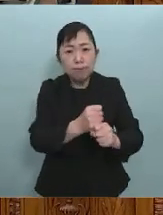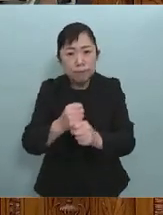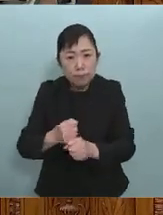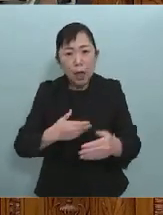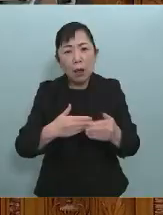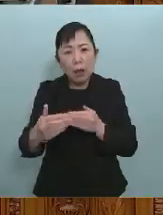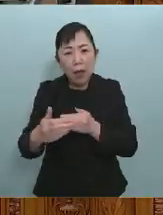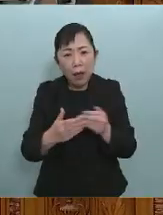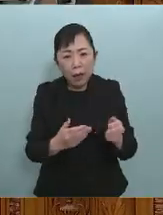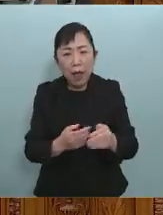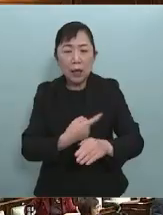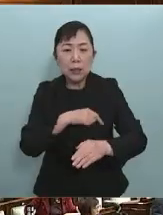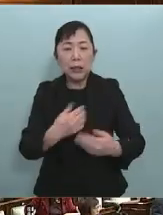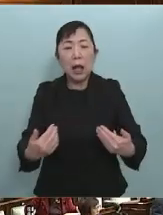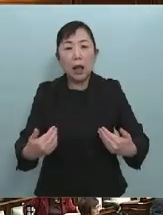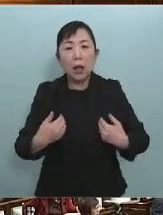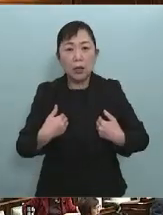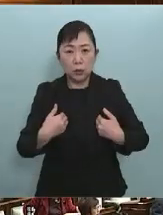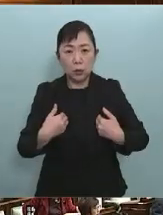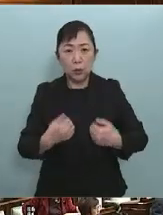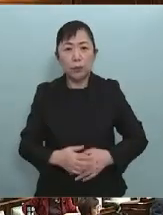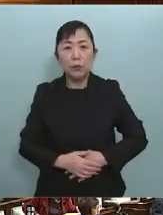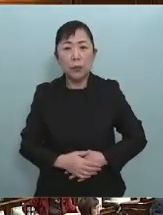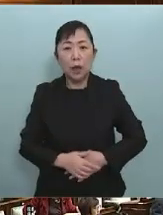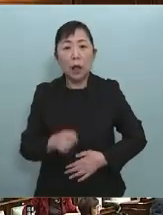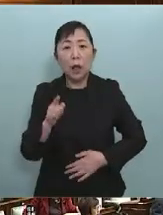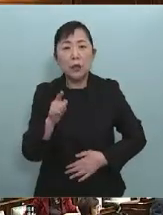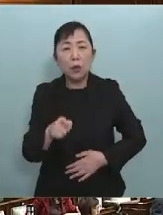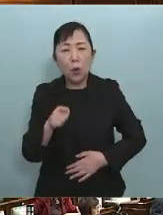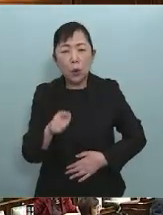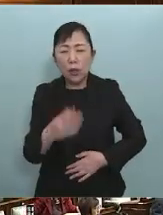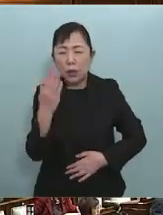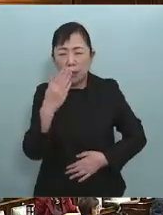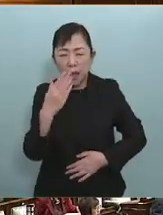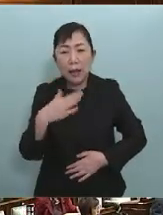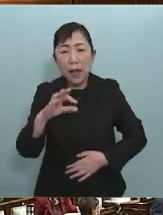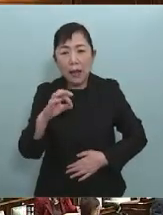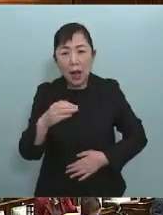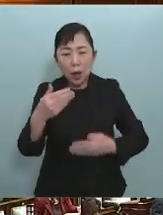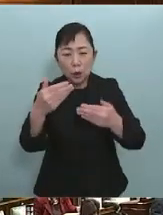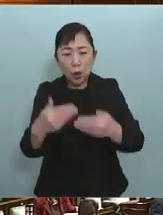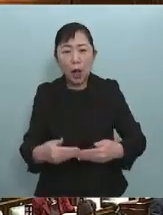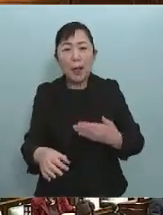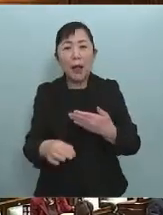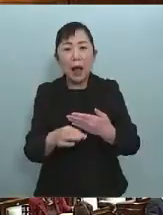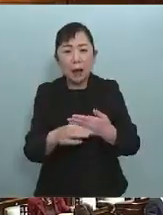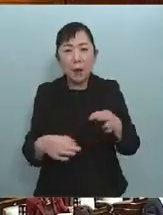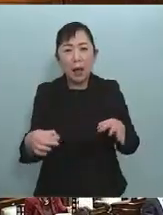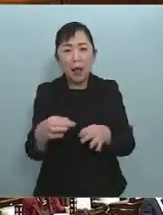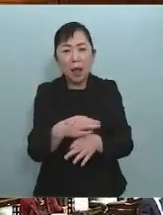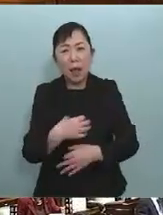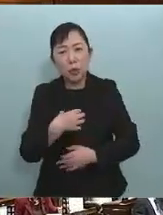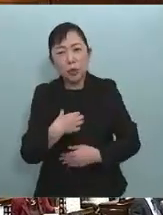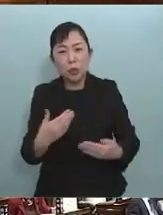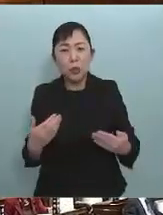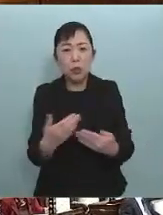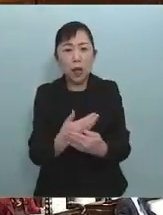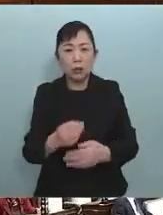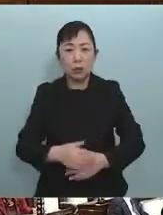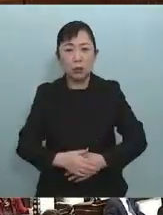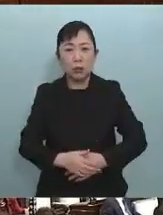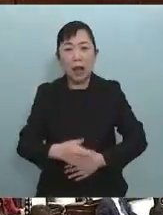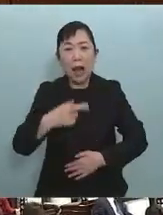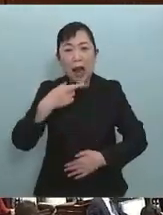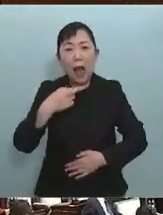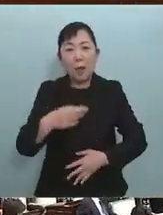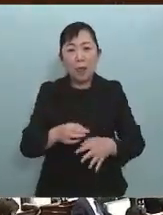必要ですそこに見えない価格の壁があれば経営は苦しくなって当たり前ですラーメン